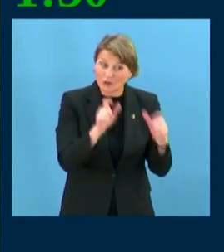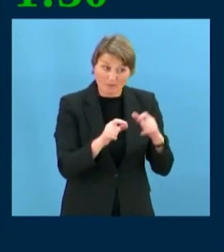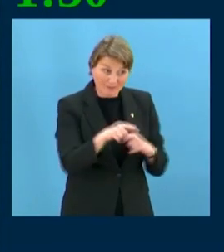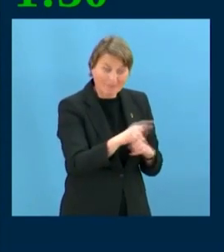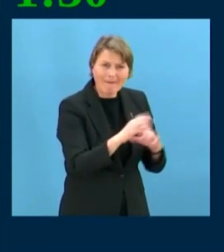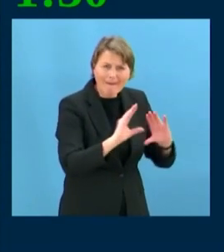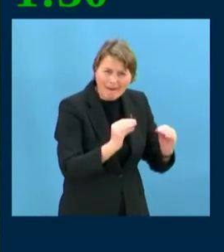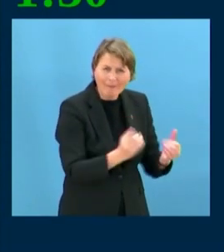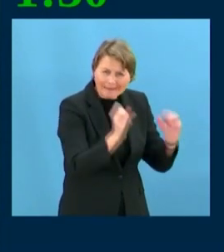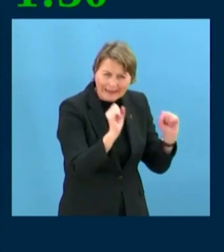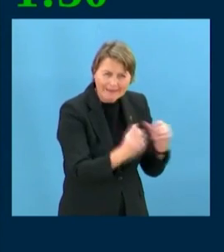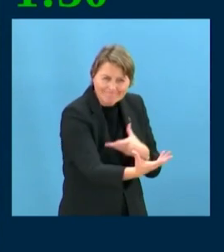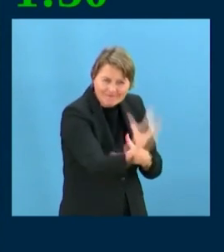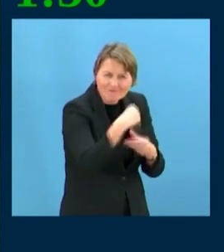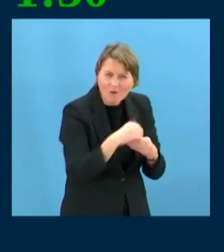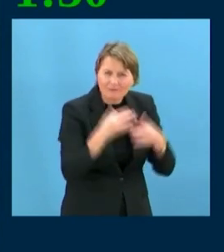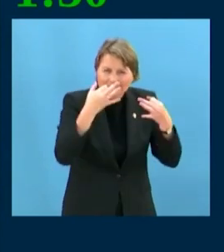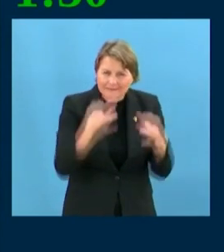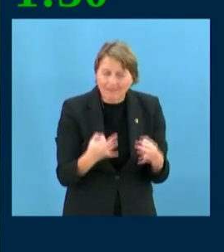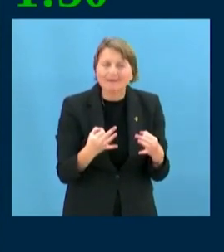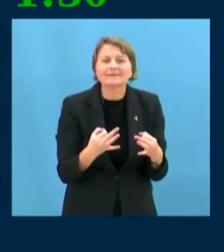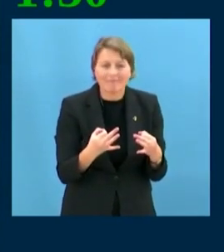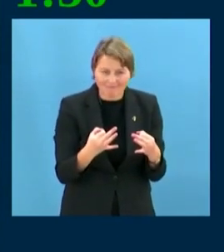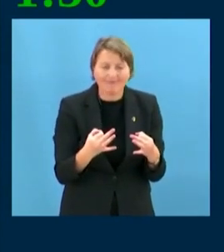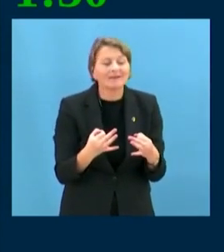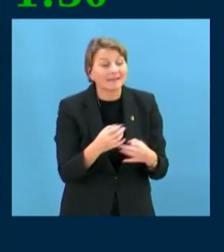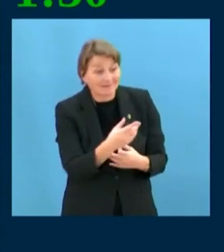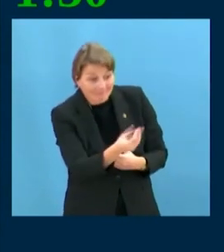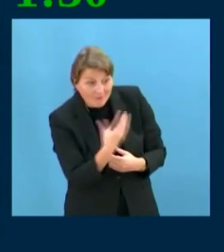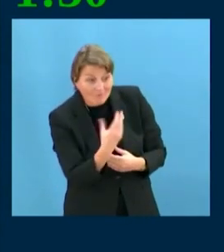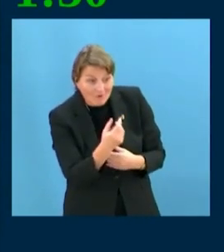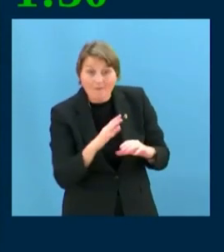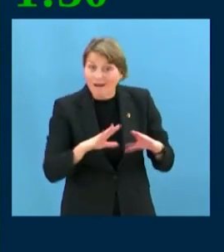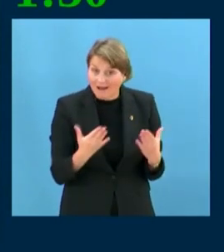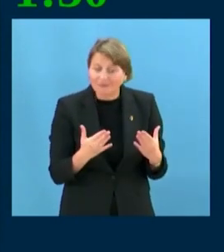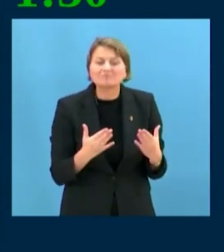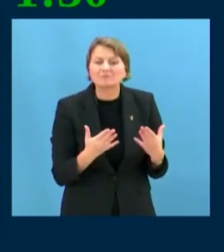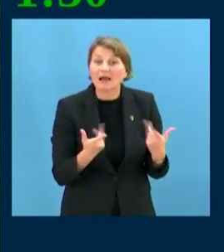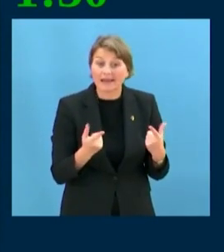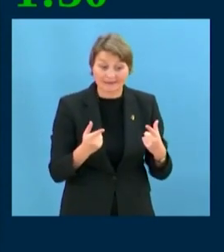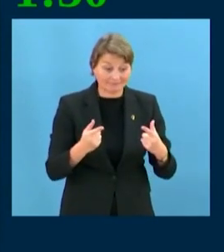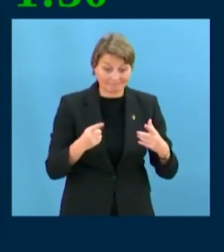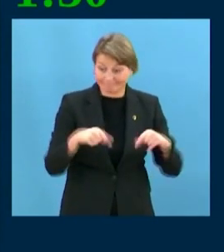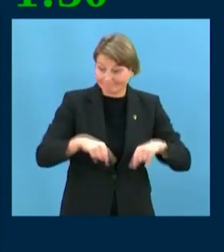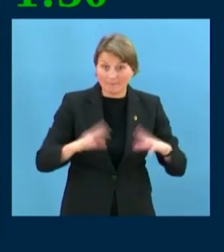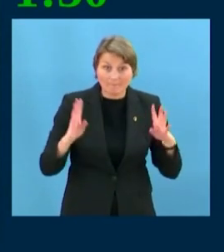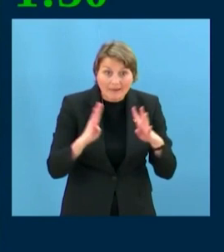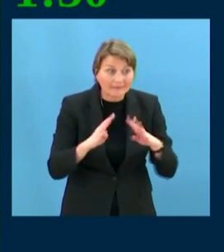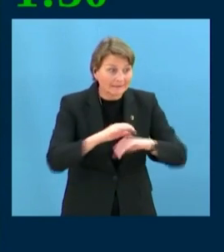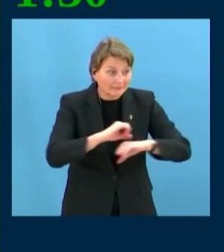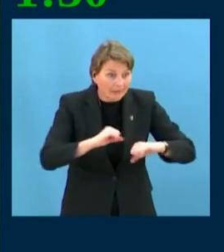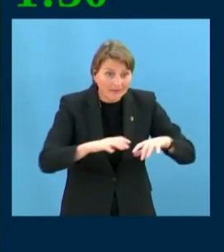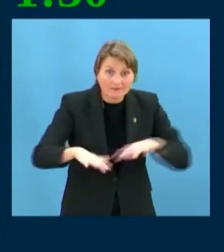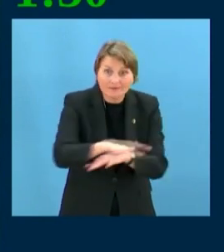ayrımcılıklar karşı karşıya kalan diğer grupların önünü Açabilir yerli halkların karar alma